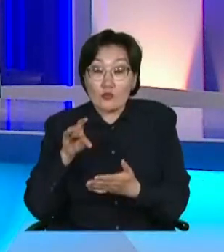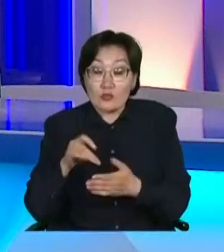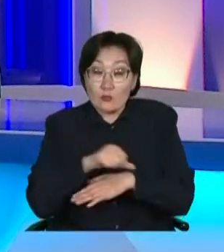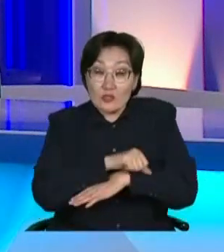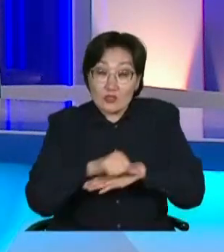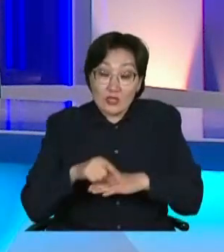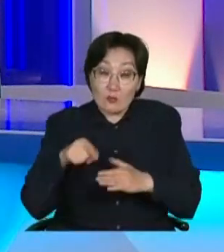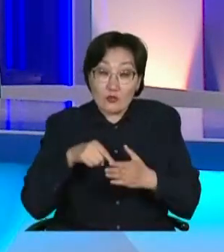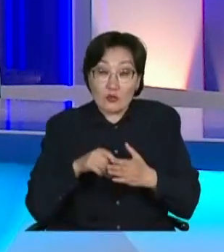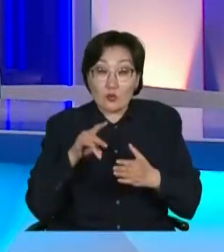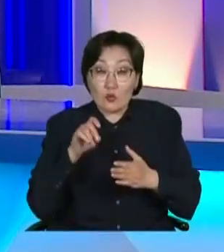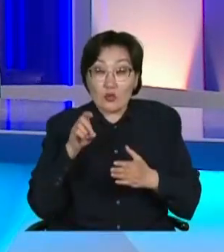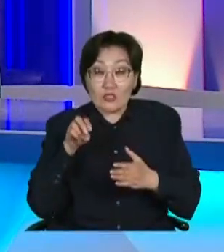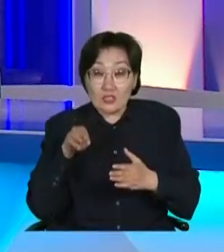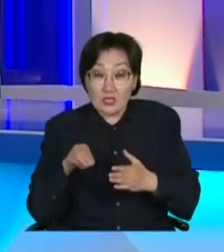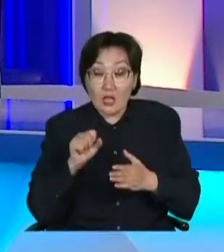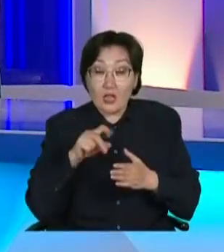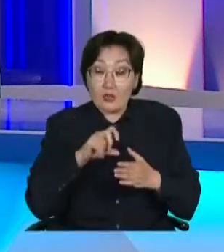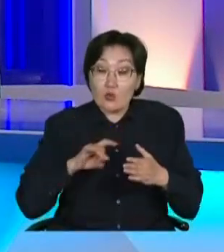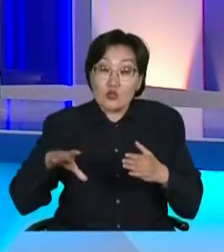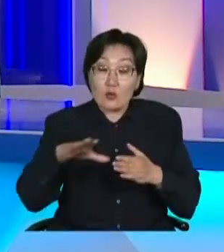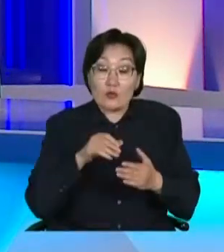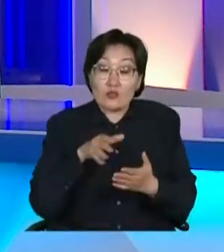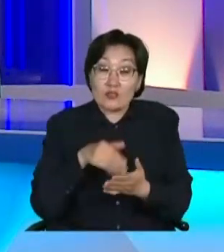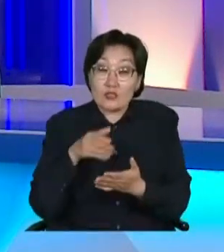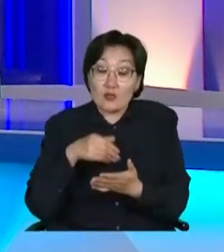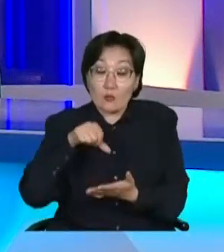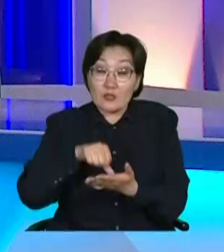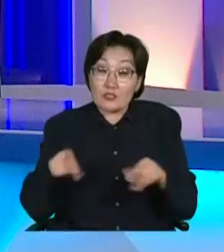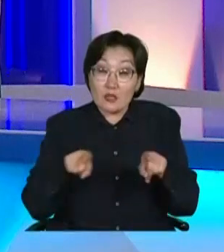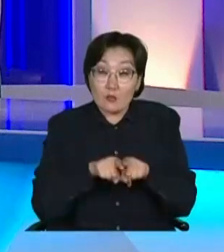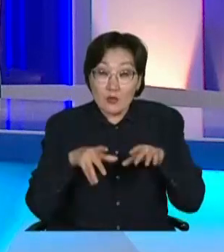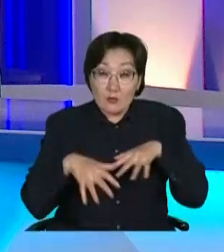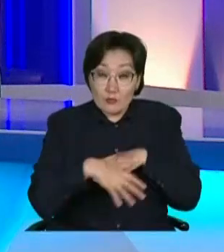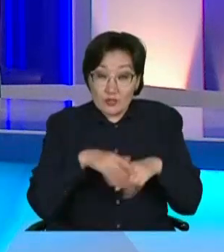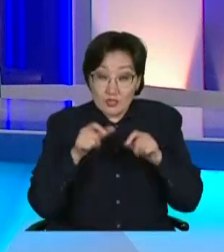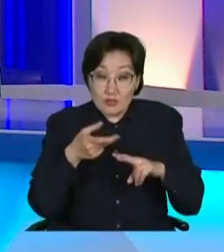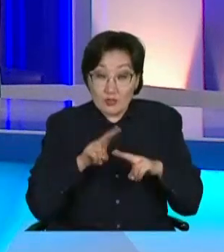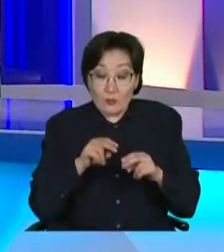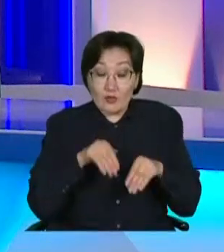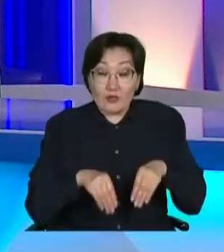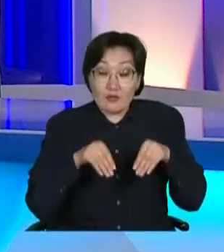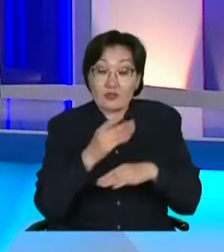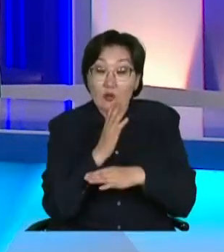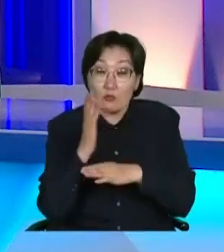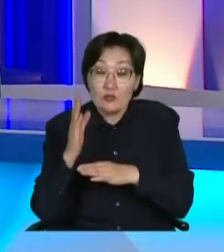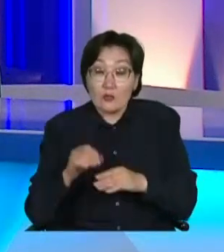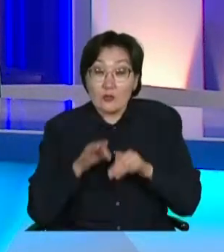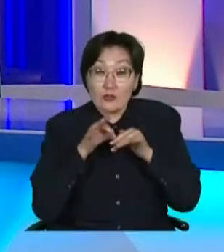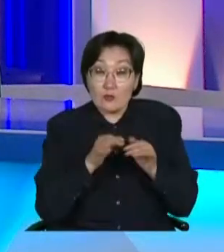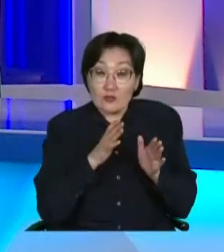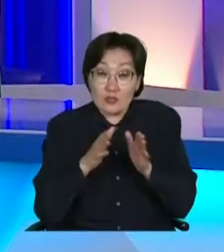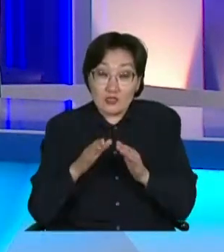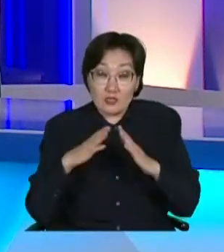территорию в микрорайоне Нуркент Алатауского района. К уборке присоединились также местные жители, которые посадили деревья и привели в